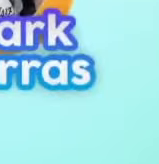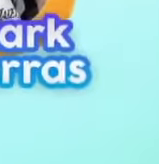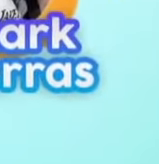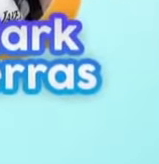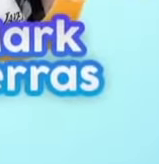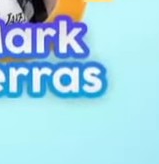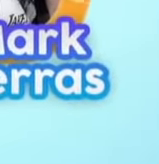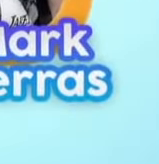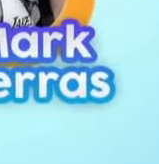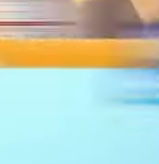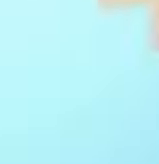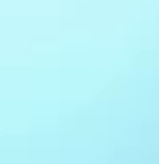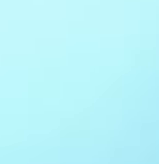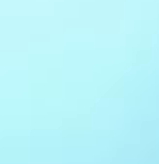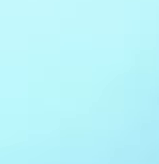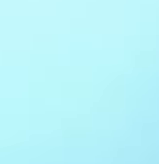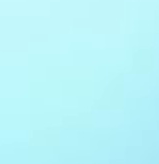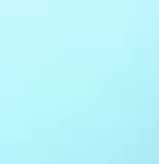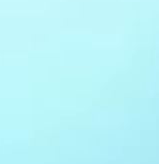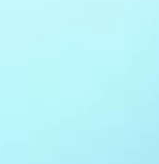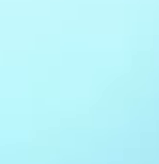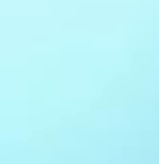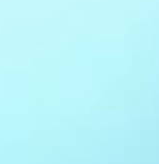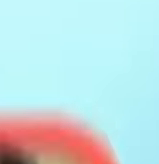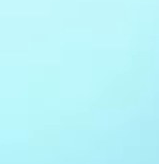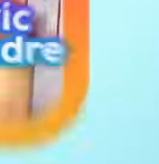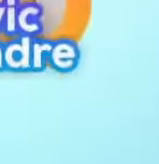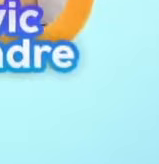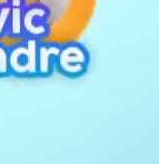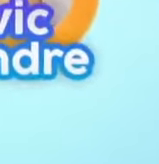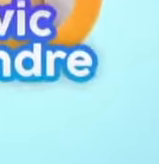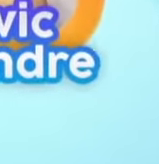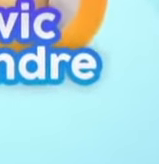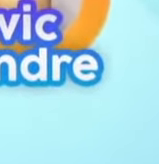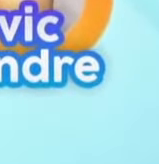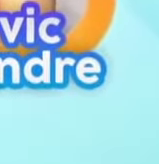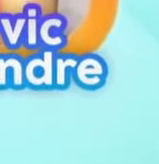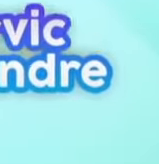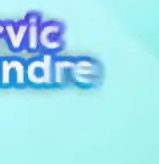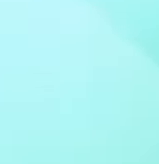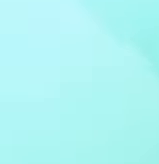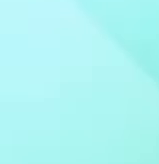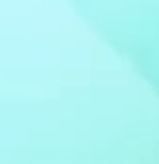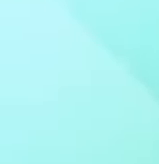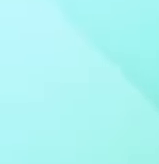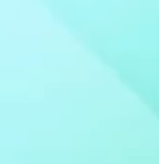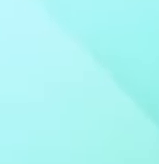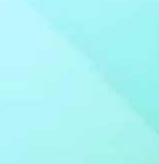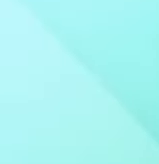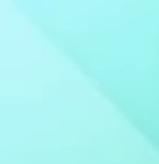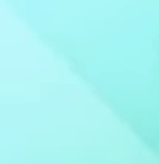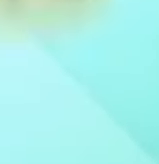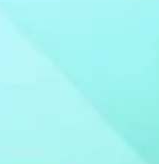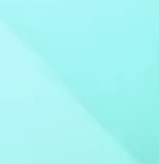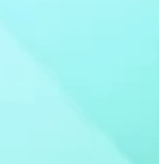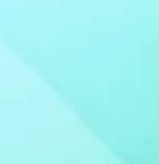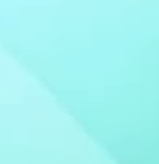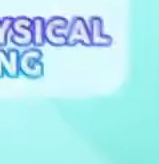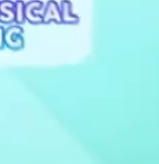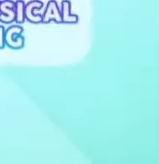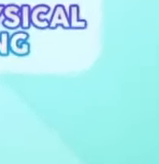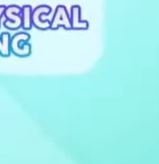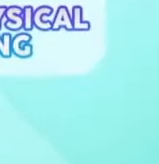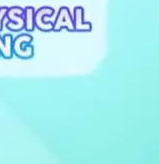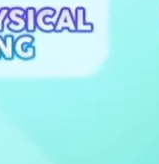bahay, nagpabakuna ako para sa kaligtasan ng ating bayan. Sama-sama nating wakasan ang COVID-19.